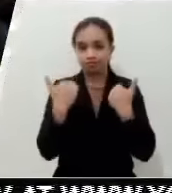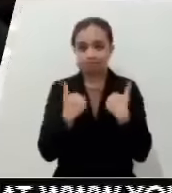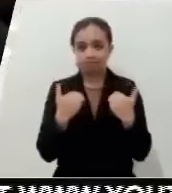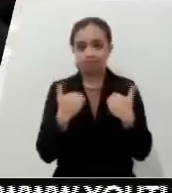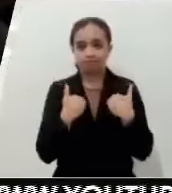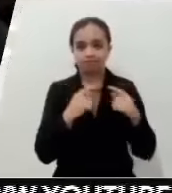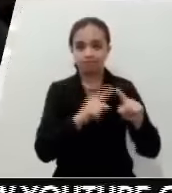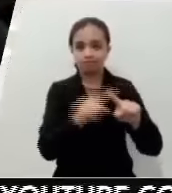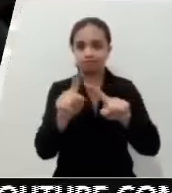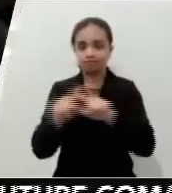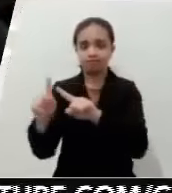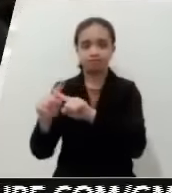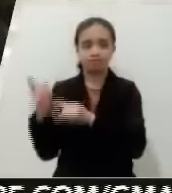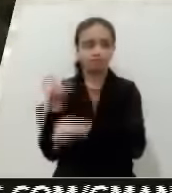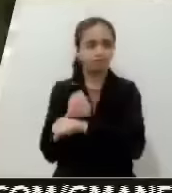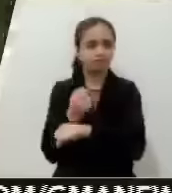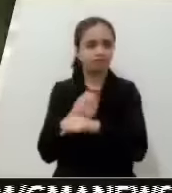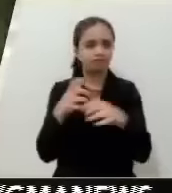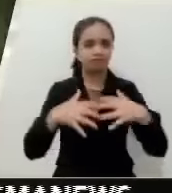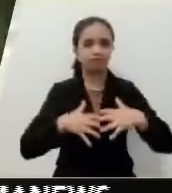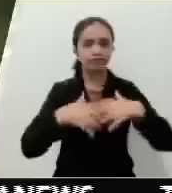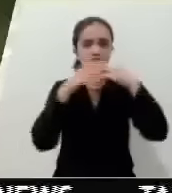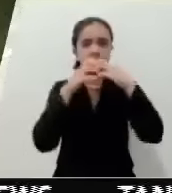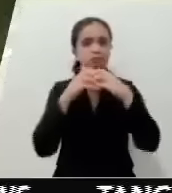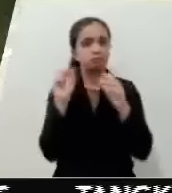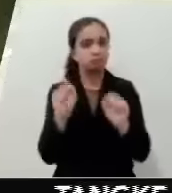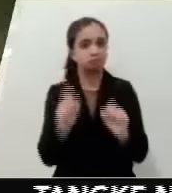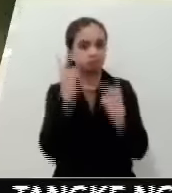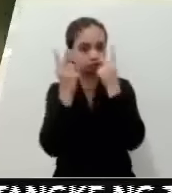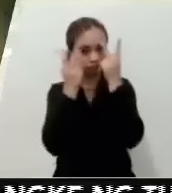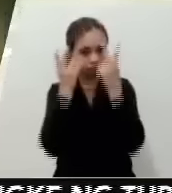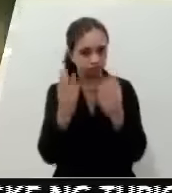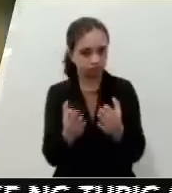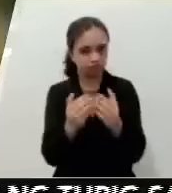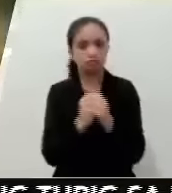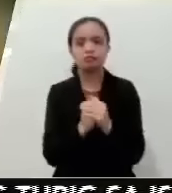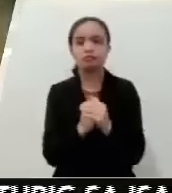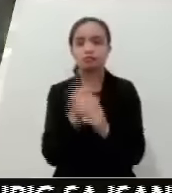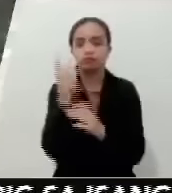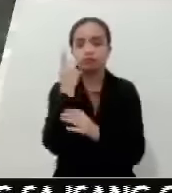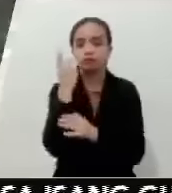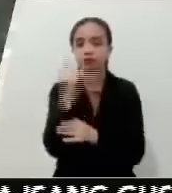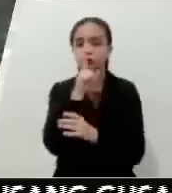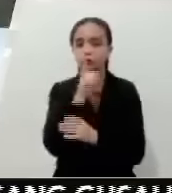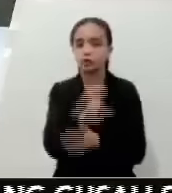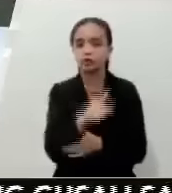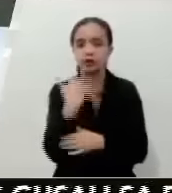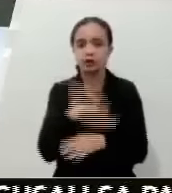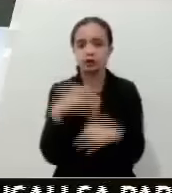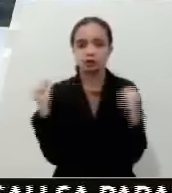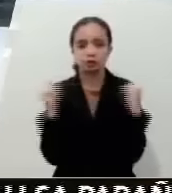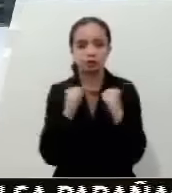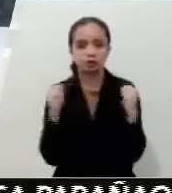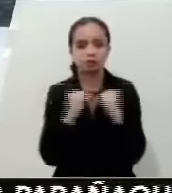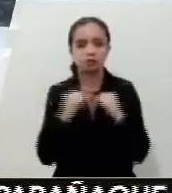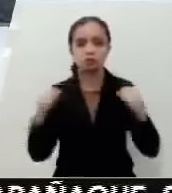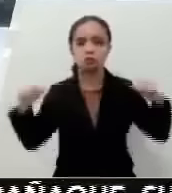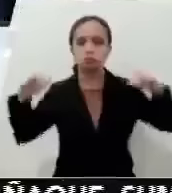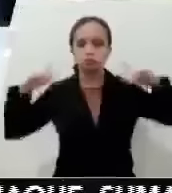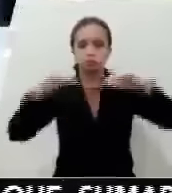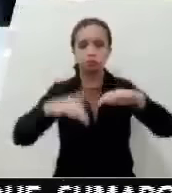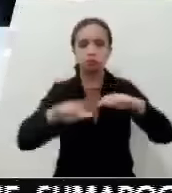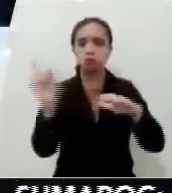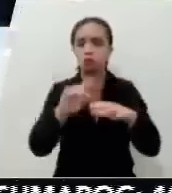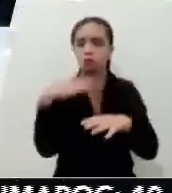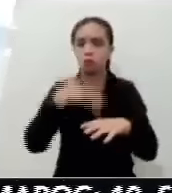nagbibigay lilim din sa mga turista Bukod sa nakaka love na pampalamig dinarayo rin ang nakakamanghang rock